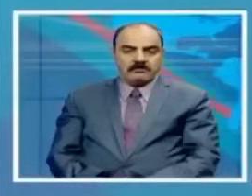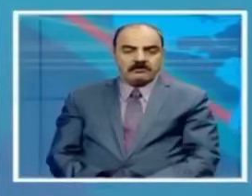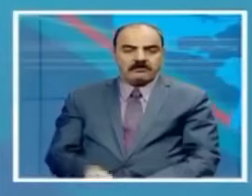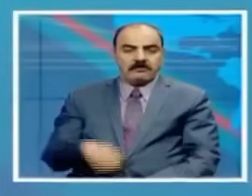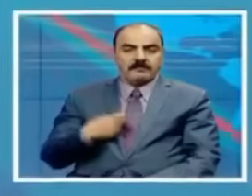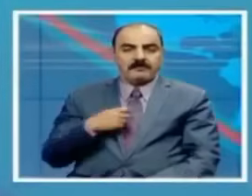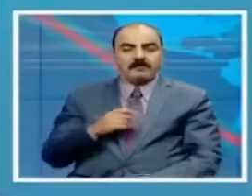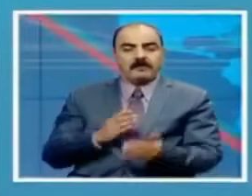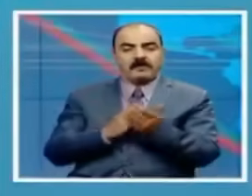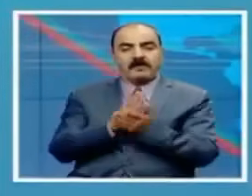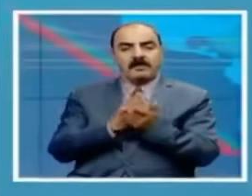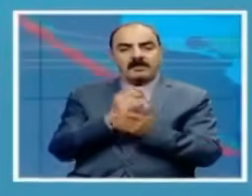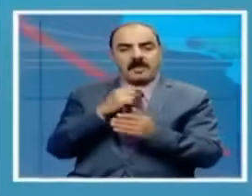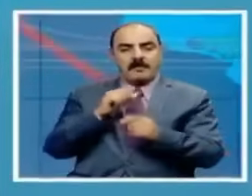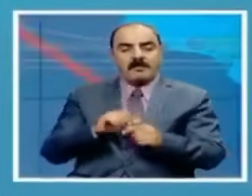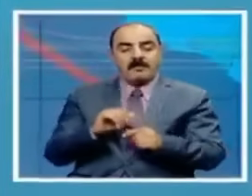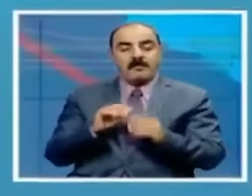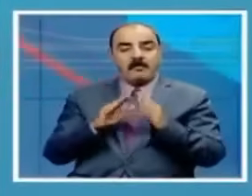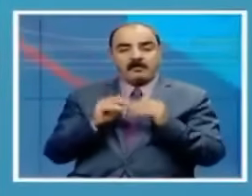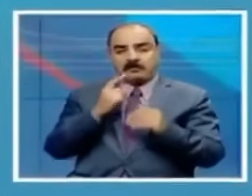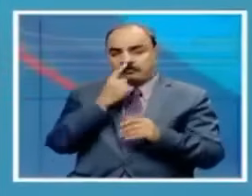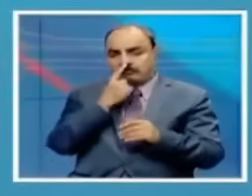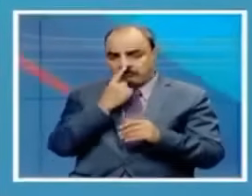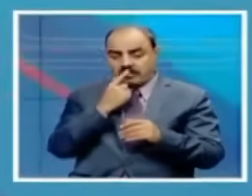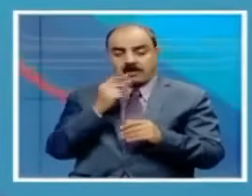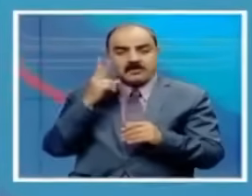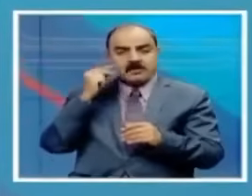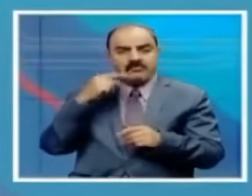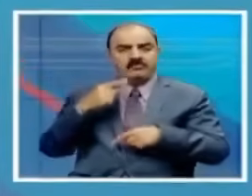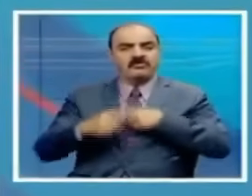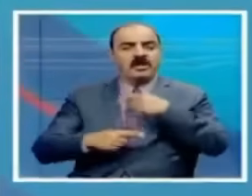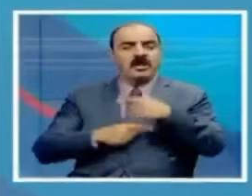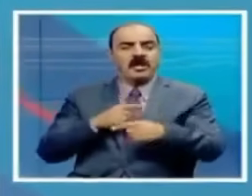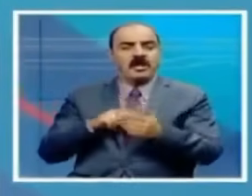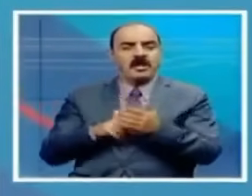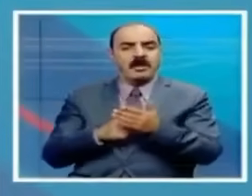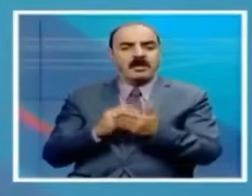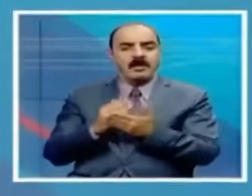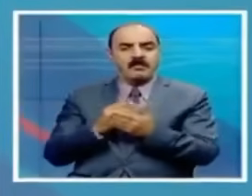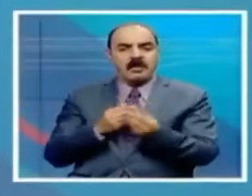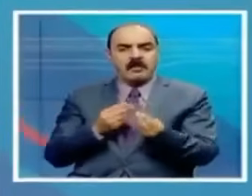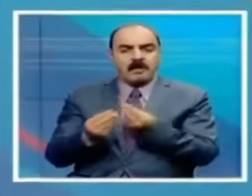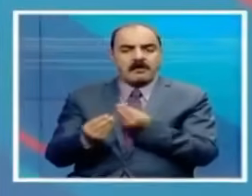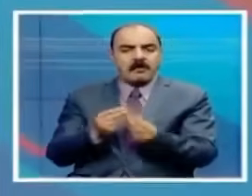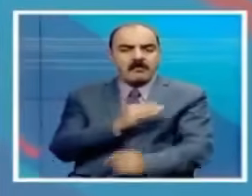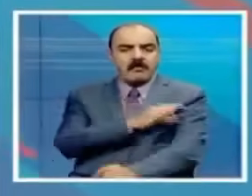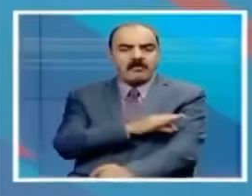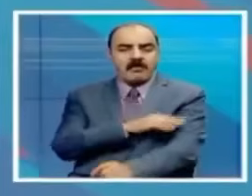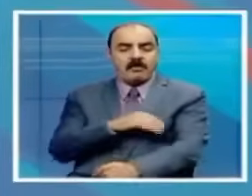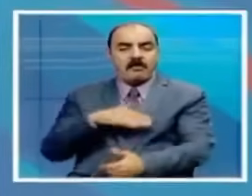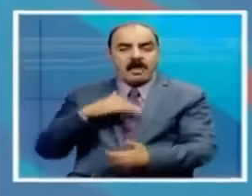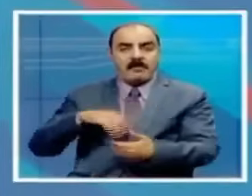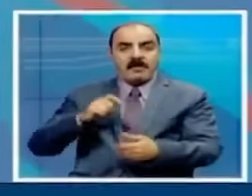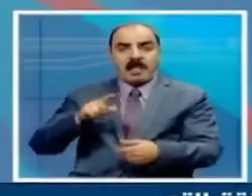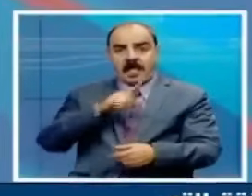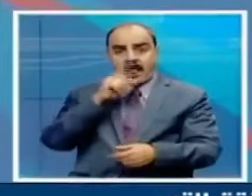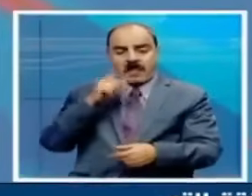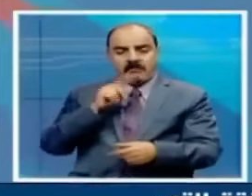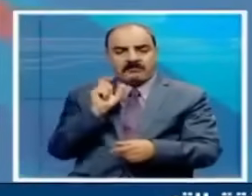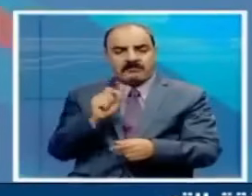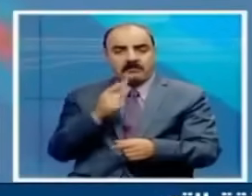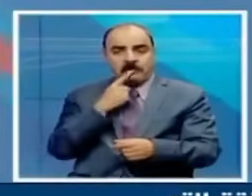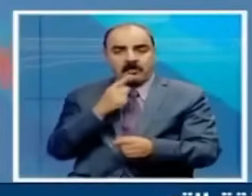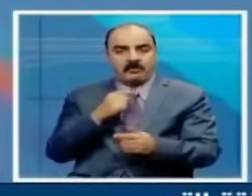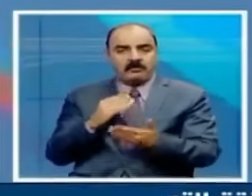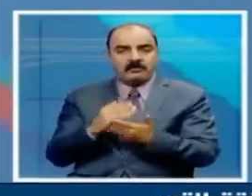أكد وزير الخارجية سامح شكري ضرورة التزام إسرائيل بتنفيذ التدابير المؤقتة التي فرضتها محكمة العدل